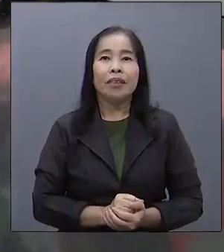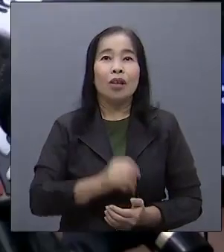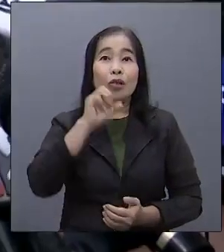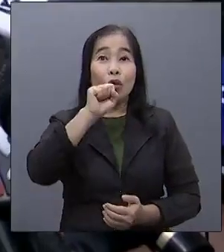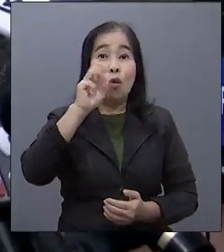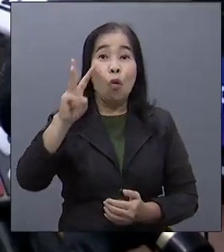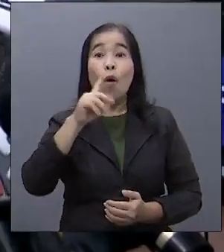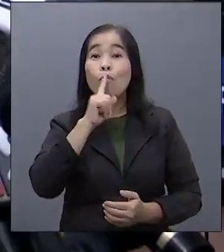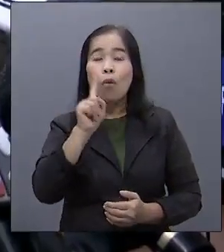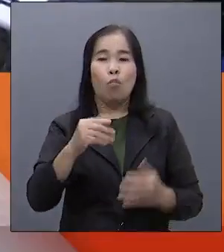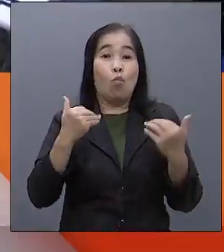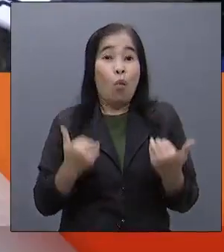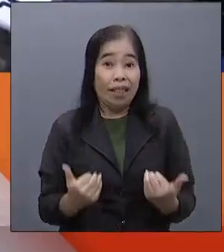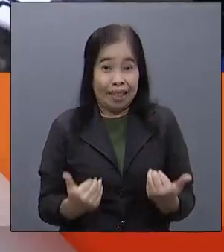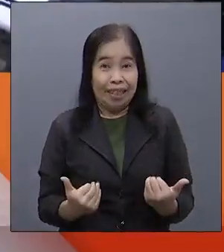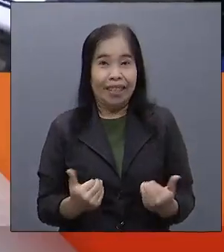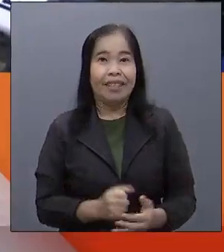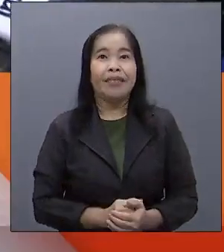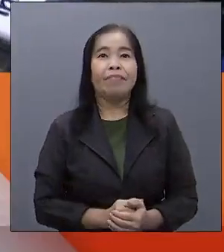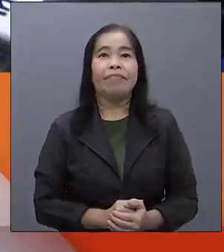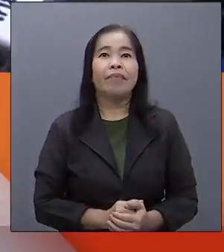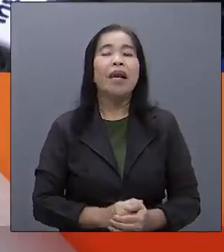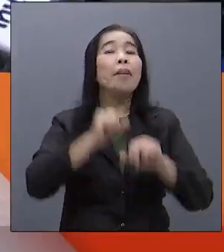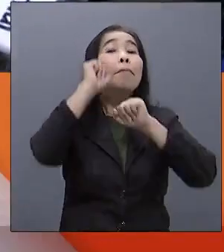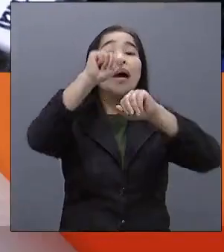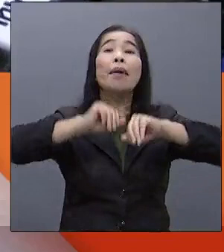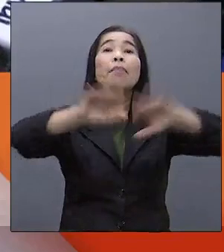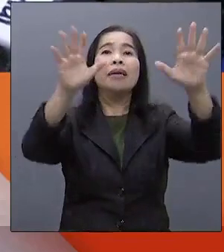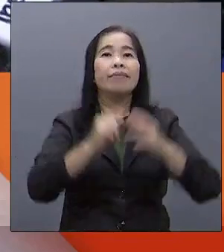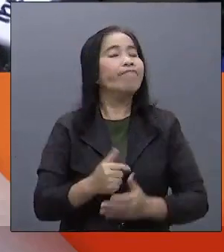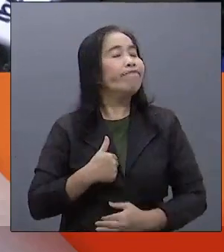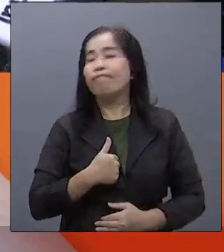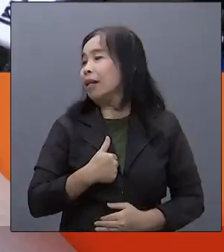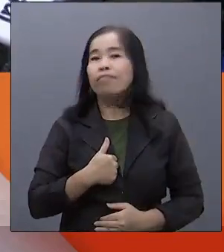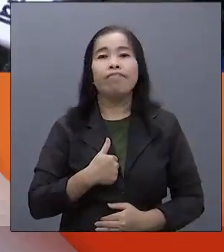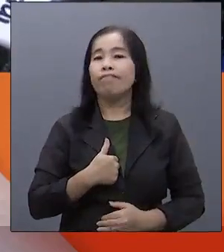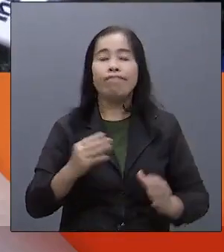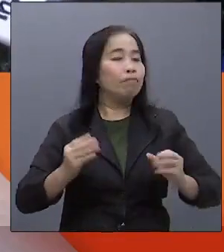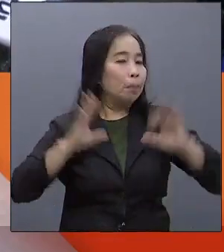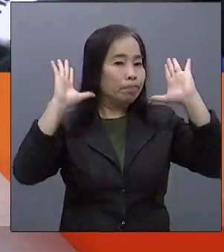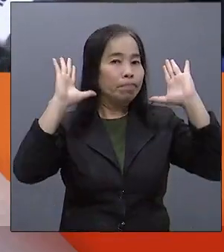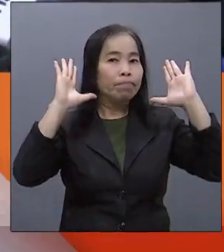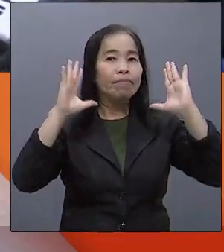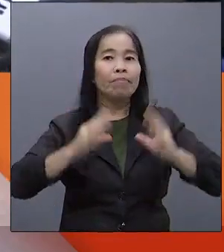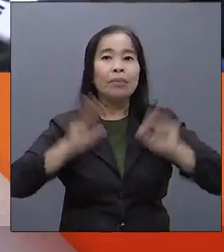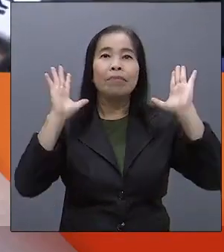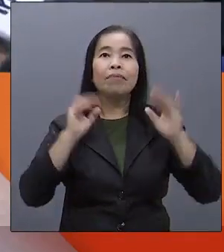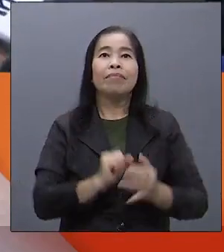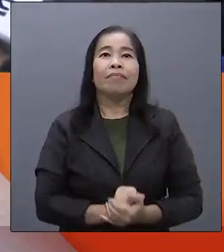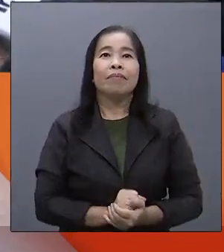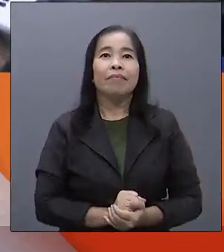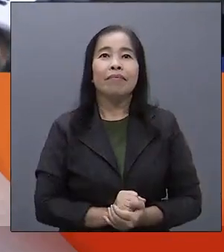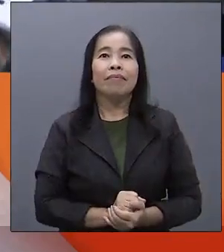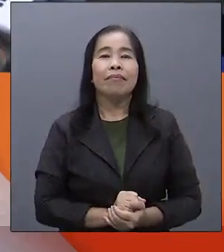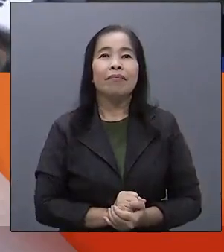วันนี้ประกาศได้เลยครับว่าจะไม่เห็นชอบครับ ถ้ามีวันนี้มีโหวตชื่อคุณพิธาลิ้มเจริญรัตน์ จะเกือบทั้